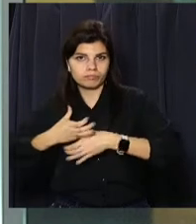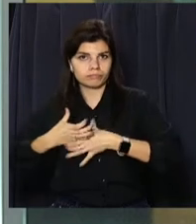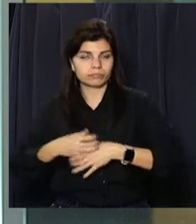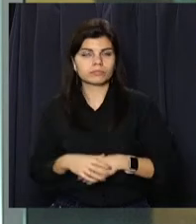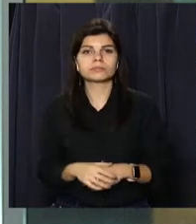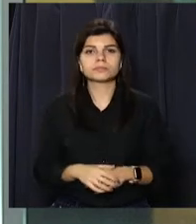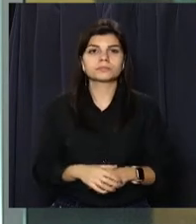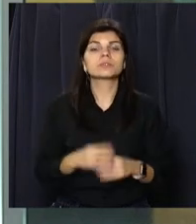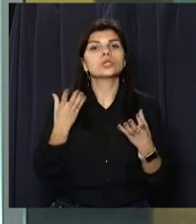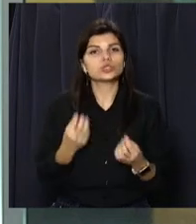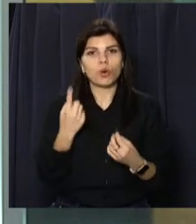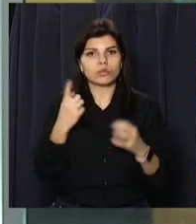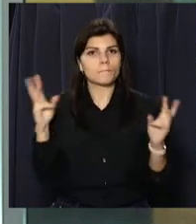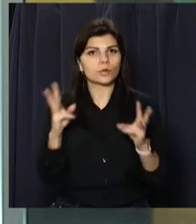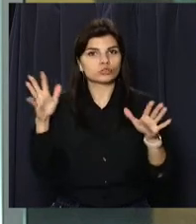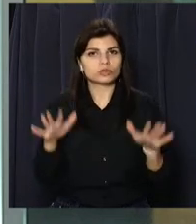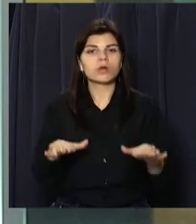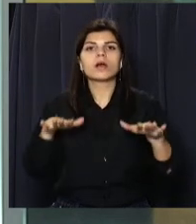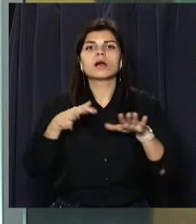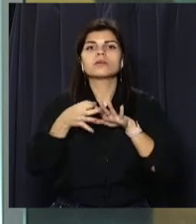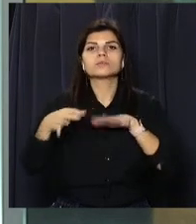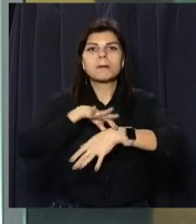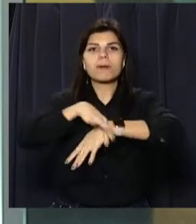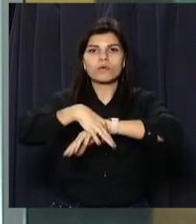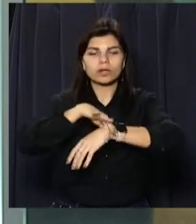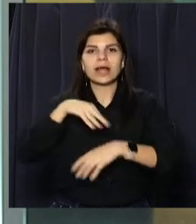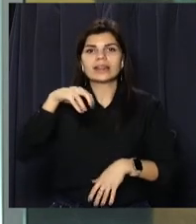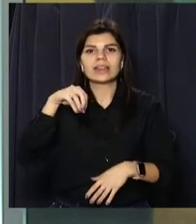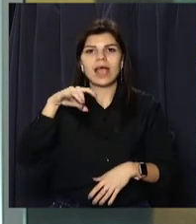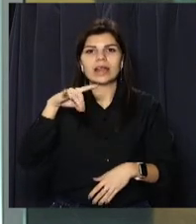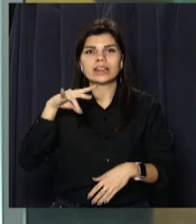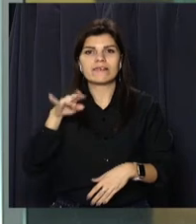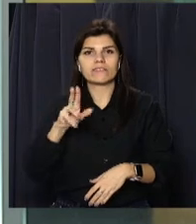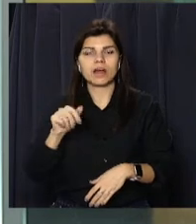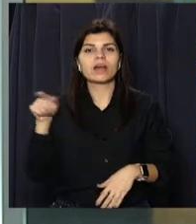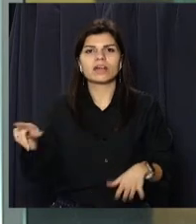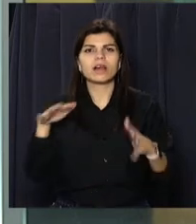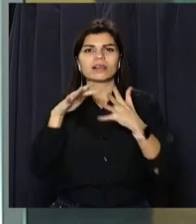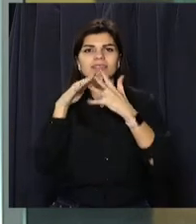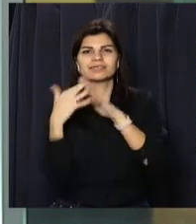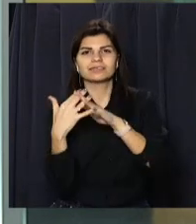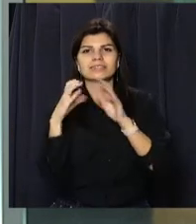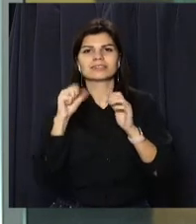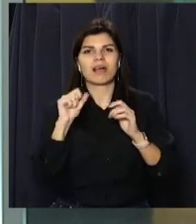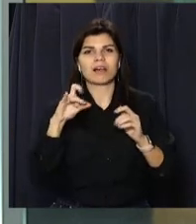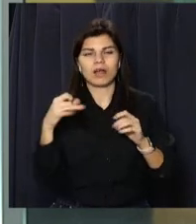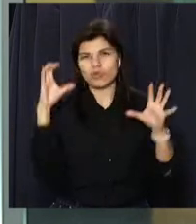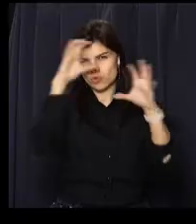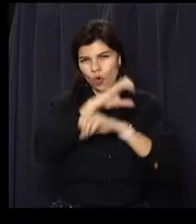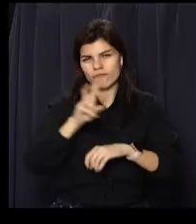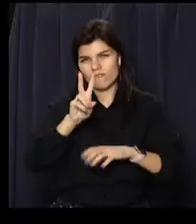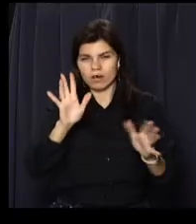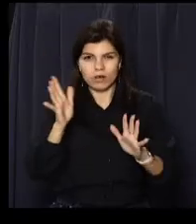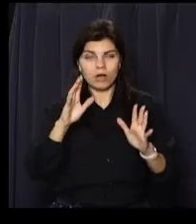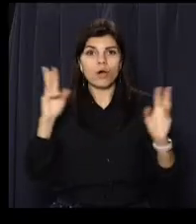ще одна пожежа. Цього разу у Тернівці Павлоградського району. Там палали сараї. Вночі майже о 2-й люди повідомили,